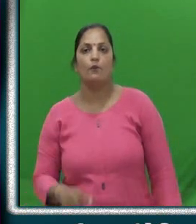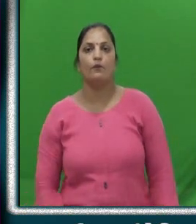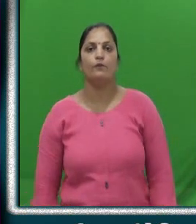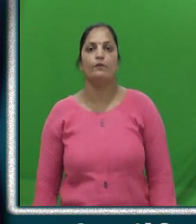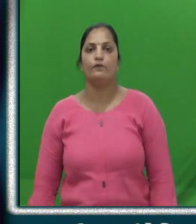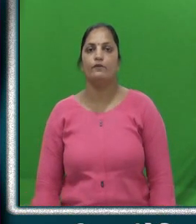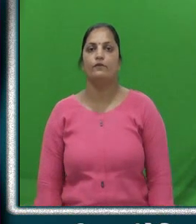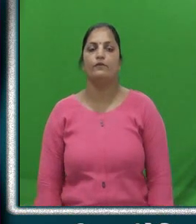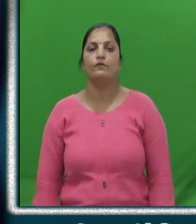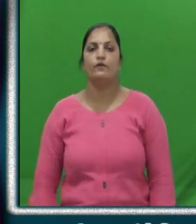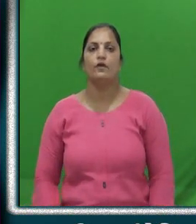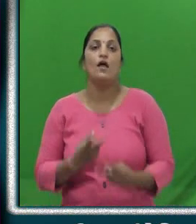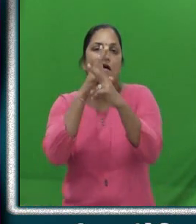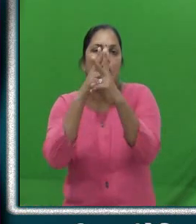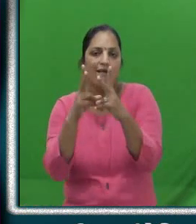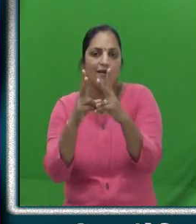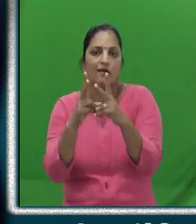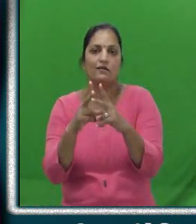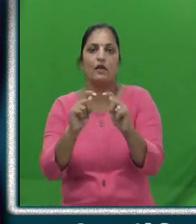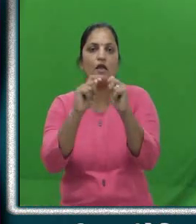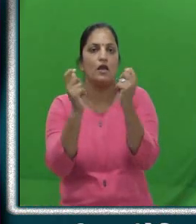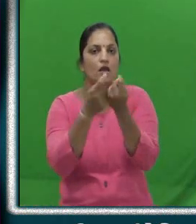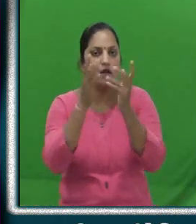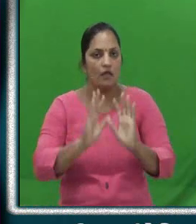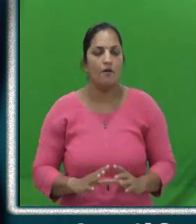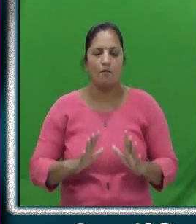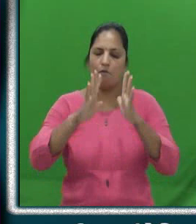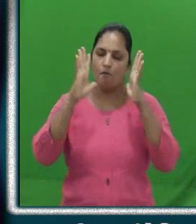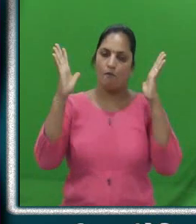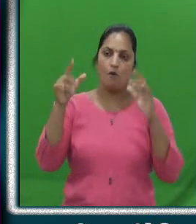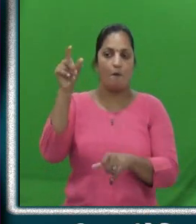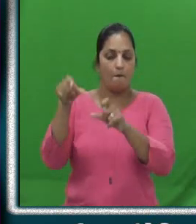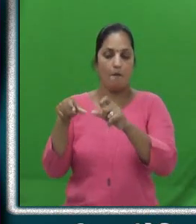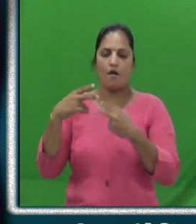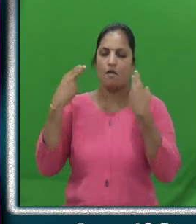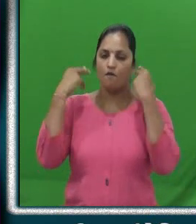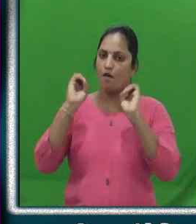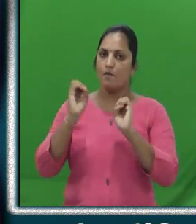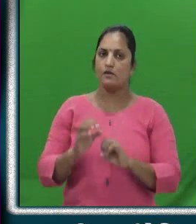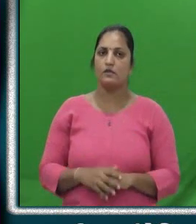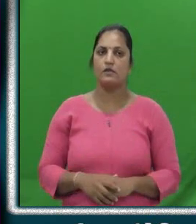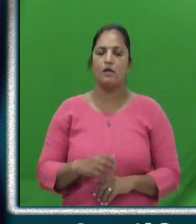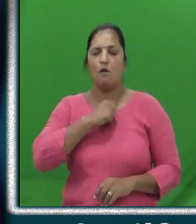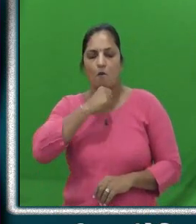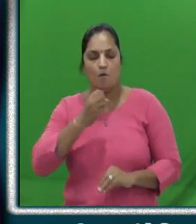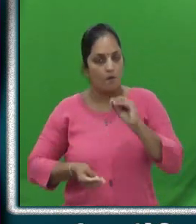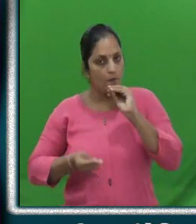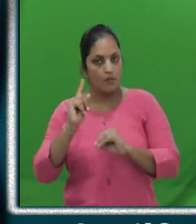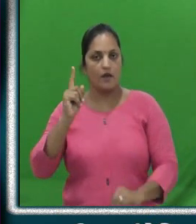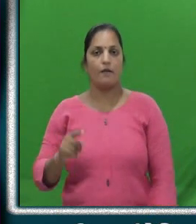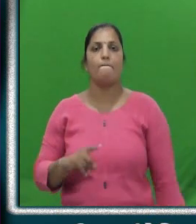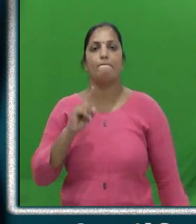છે? એની જે વોલન્ટિયર્સ, ટીમ ઓફ વોલન્ટિયર્સ છે ને, એની અંદર મોટા કોઈ વ્યક્તિઓ નથી, ઉંમરમાં